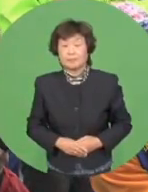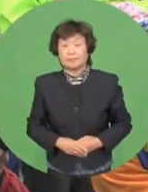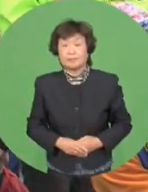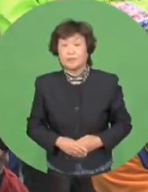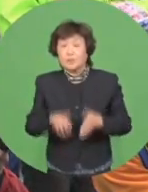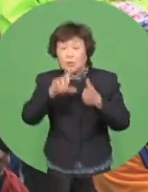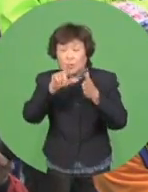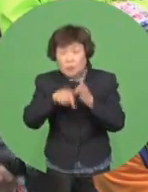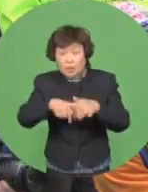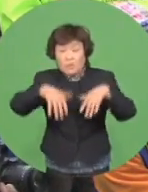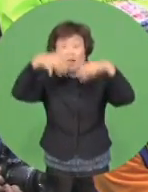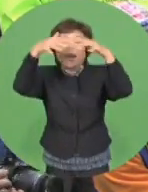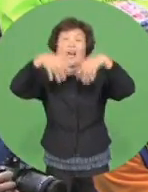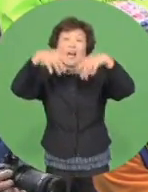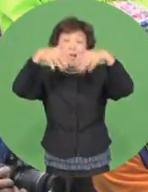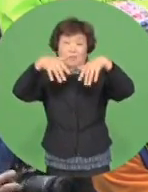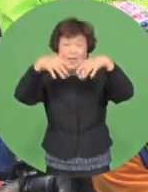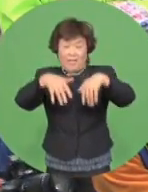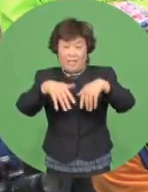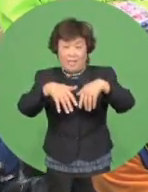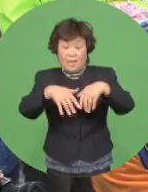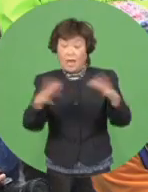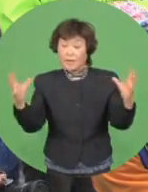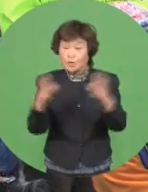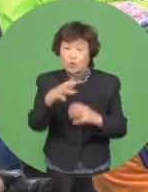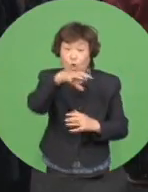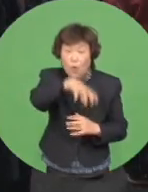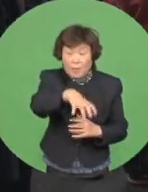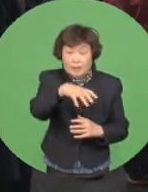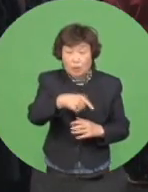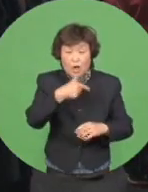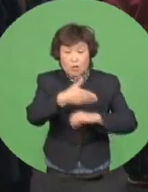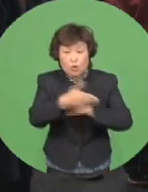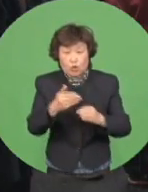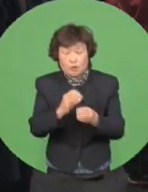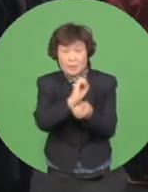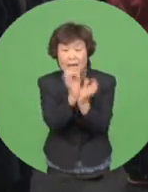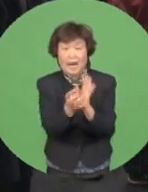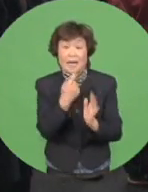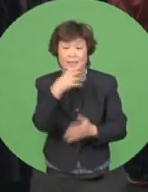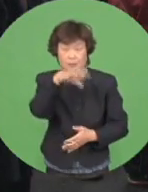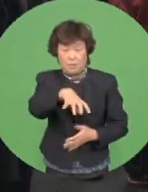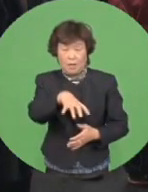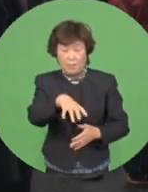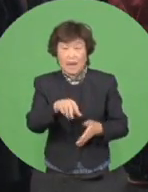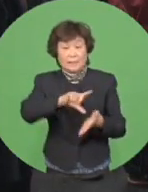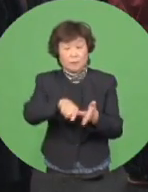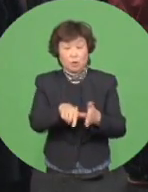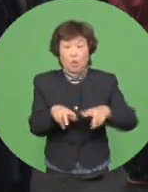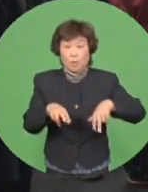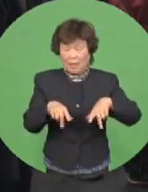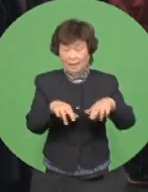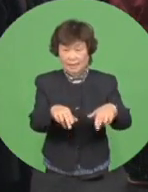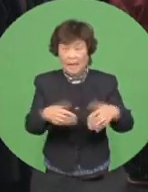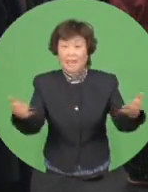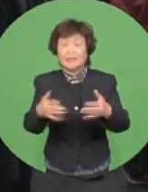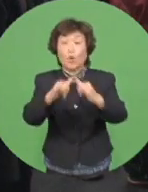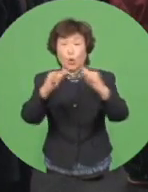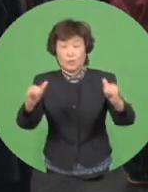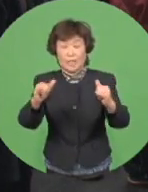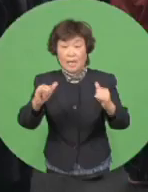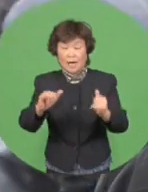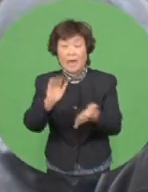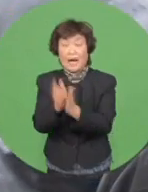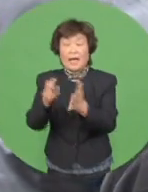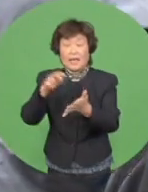この日はあいにくの雨でしたが、集合場所となった徳島花市場には地元ボランティア、事業者、県立